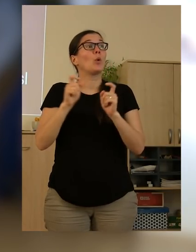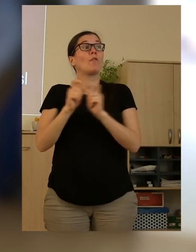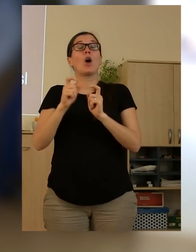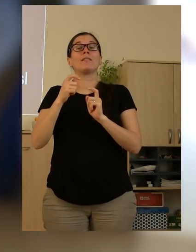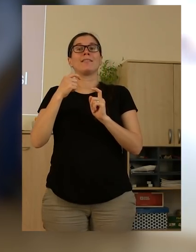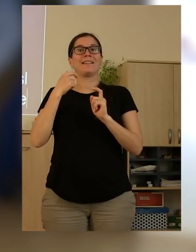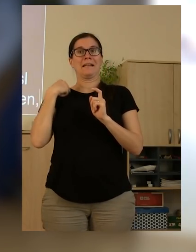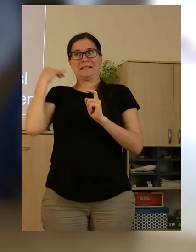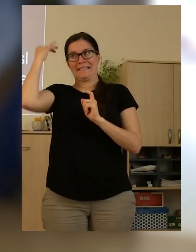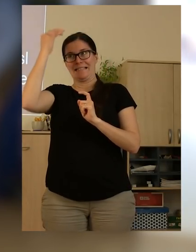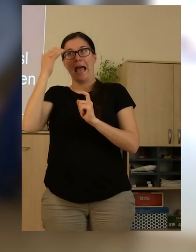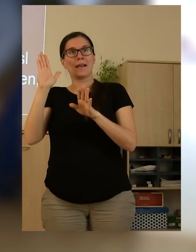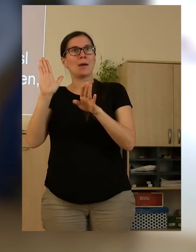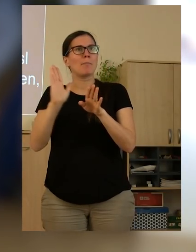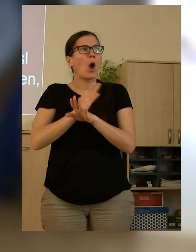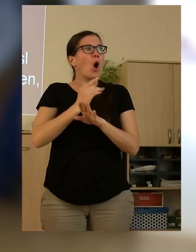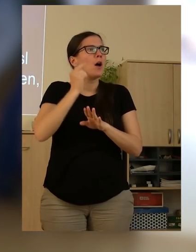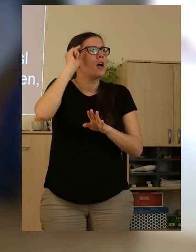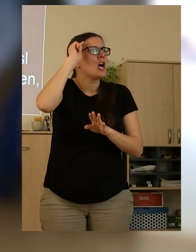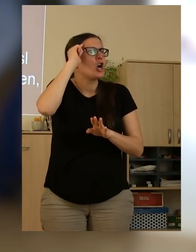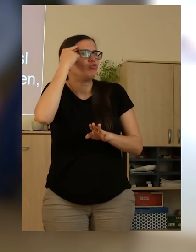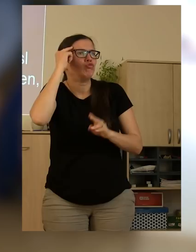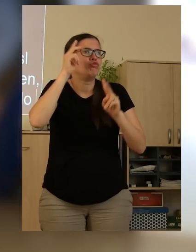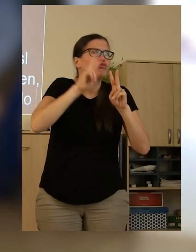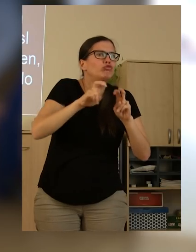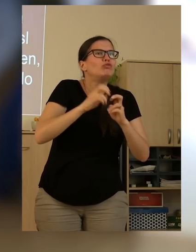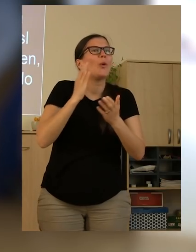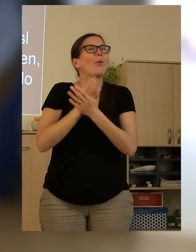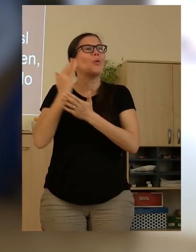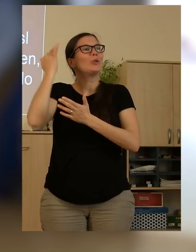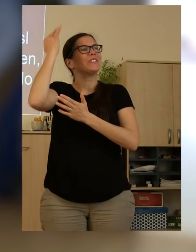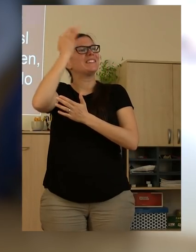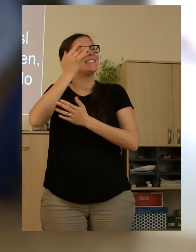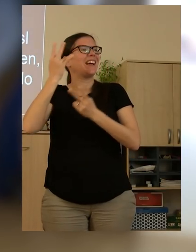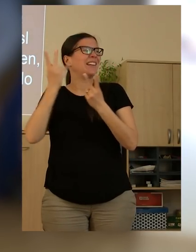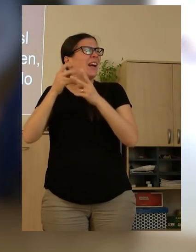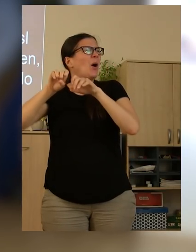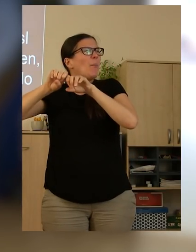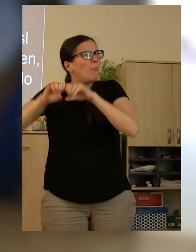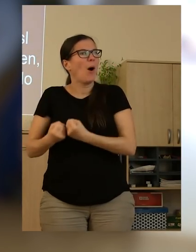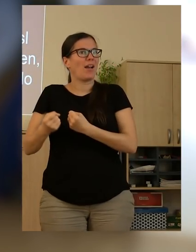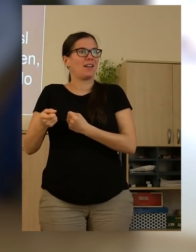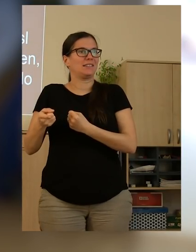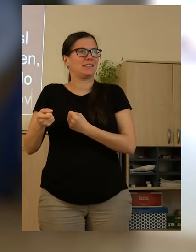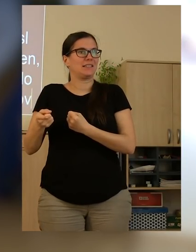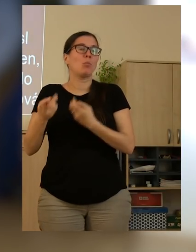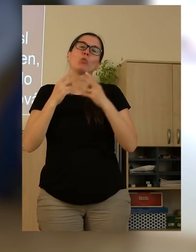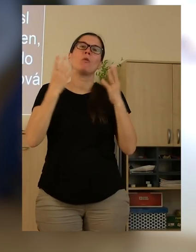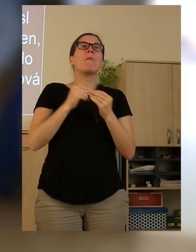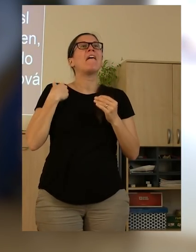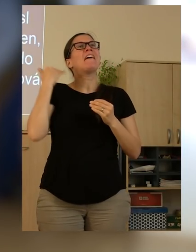znehodnocuje. Jo, protože někdo řekne, zdálo se mi to a to, taková blbost. Můžu vám říct, že se